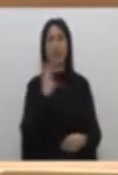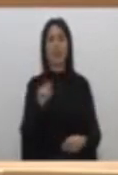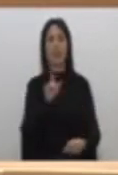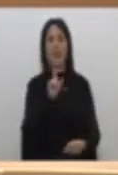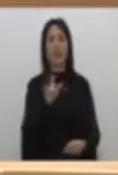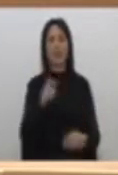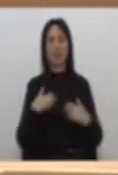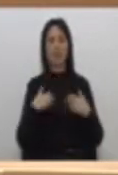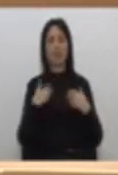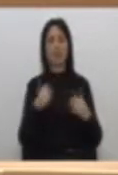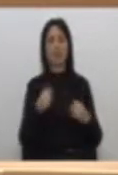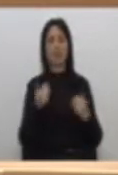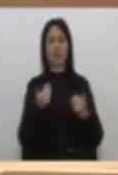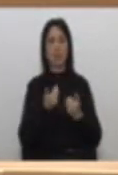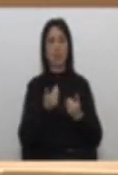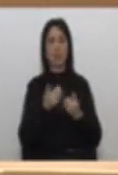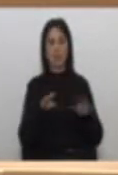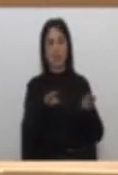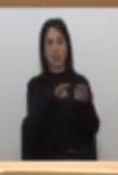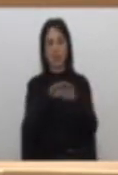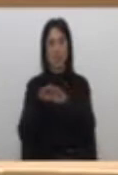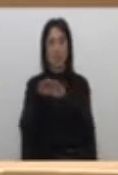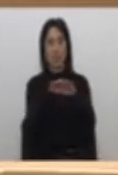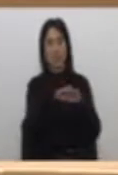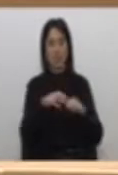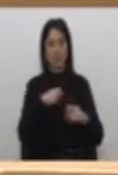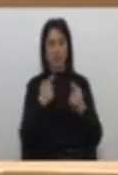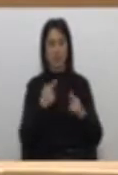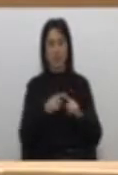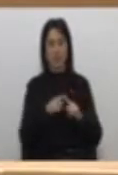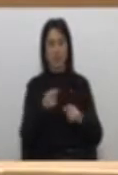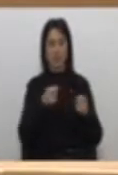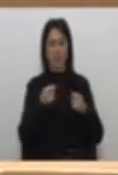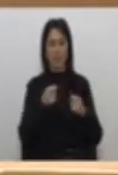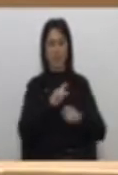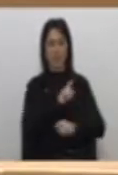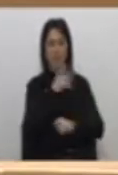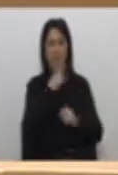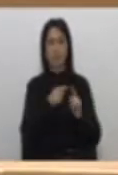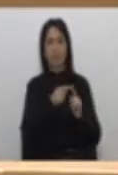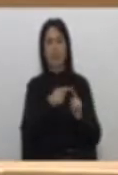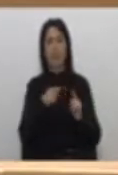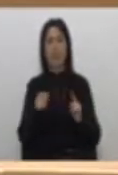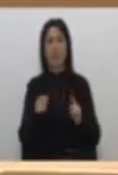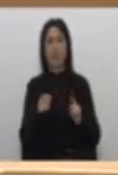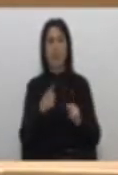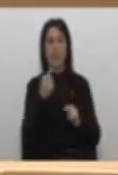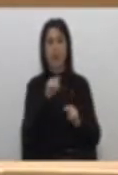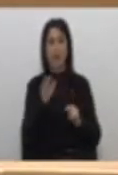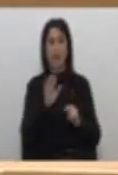ადამიანის ჯანმრთელობა და სიცოცხლე თანაბრად მნიშვნელოვანი არის და ეს მართველ ძალას ამ წლების განმავლობაში